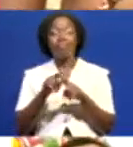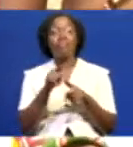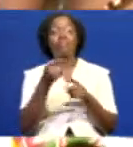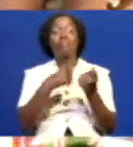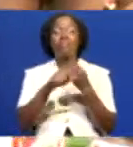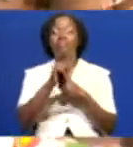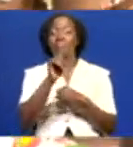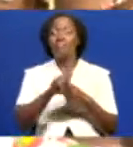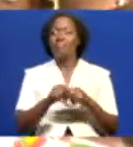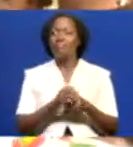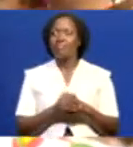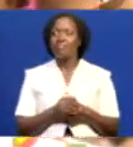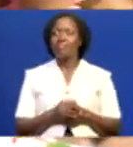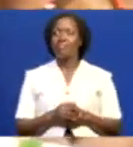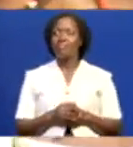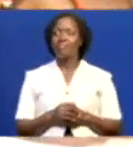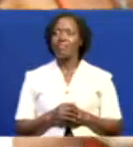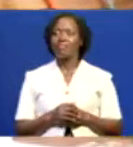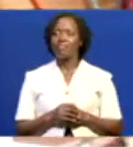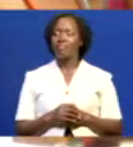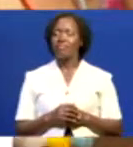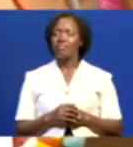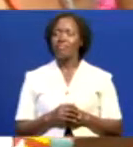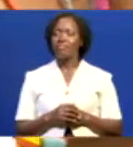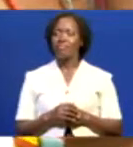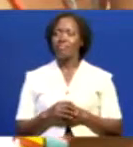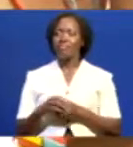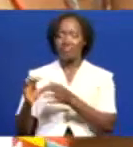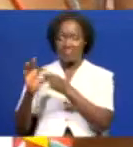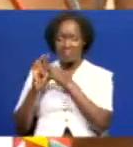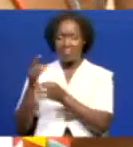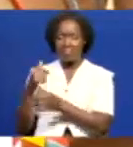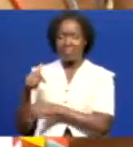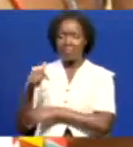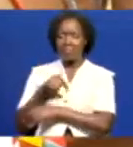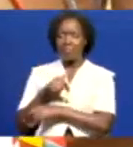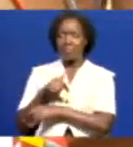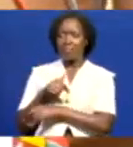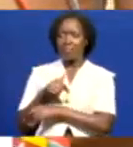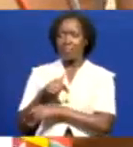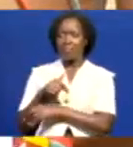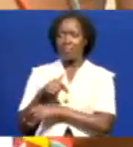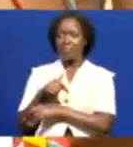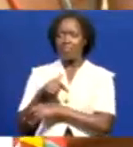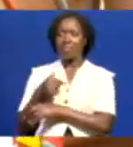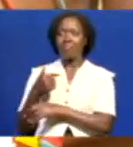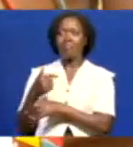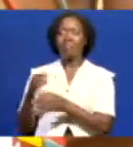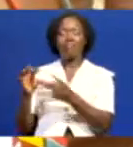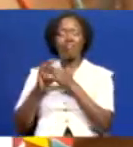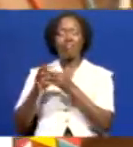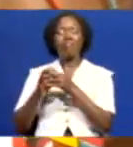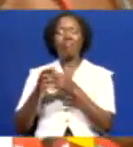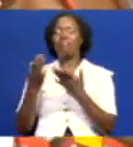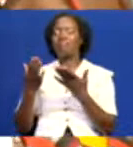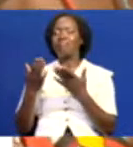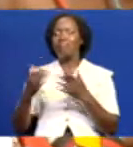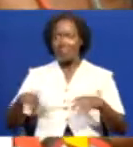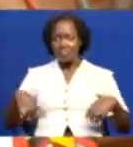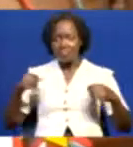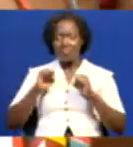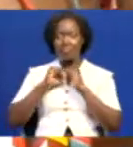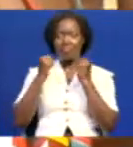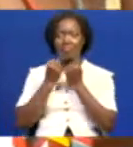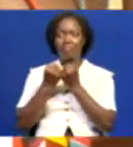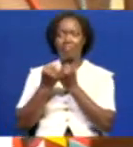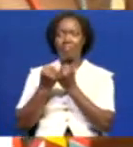shughuli? Tunasema kwamba hii ni utamaduni wetu. We say our culture is our heritage, it's our pride. It is a social